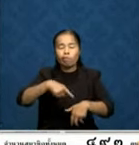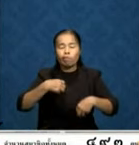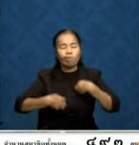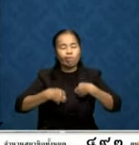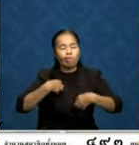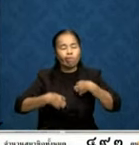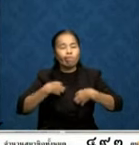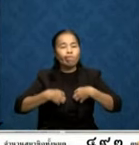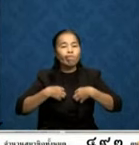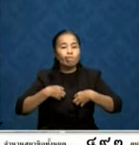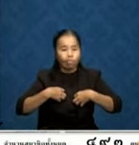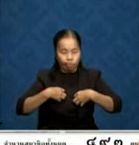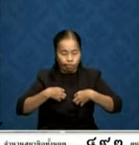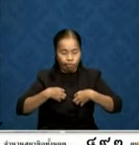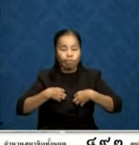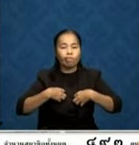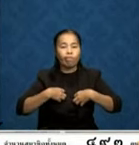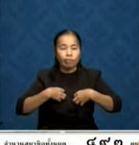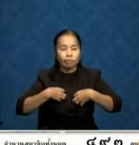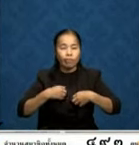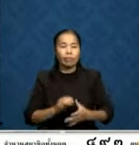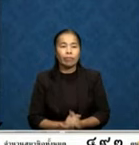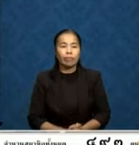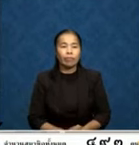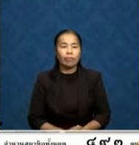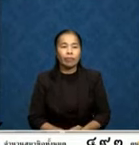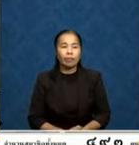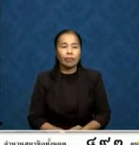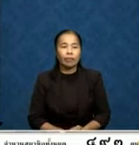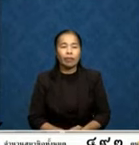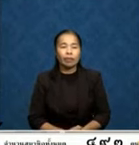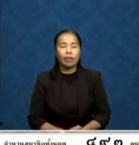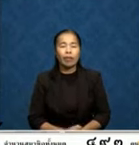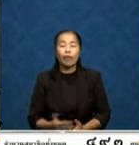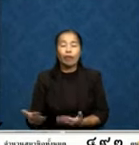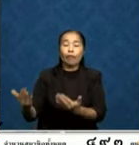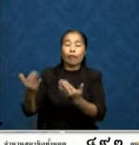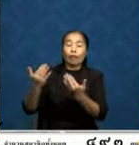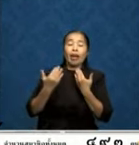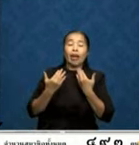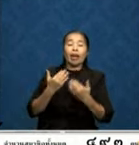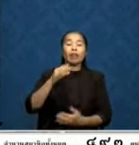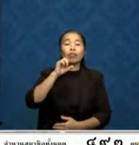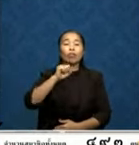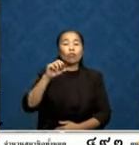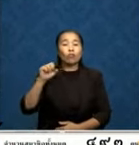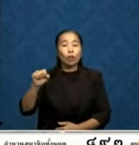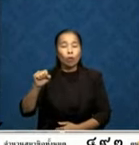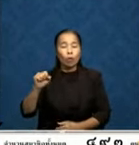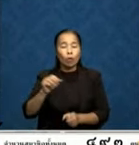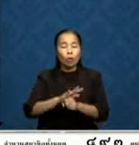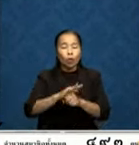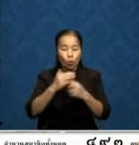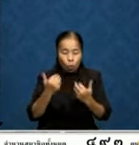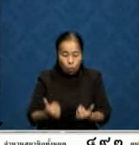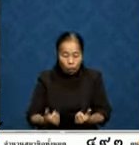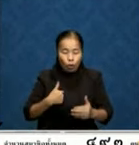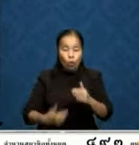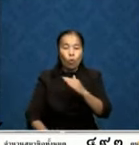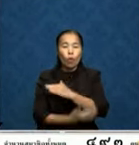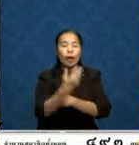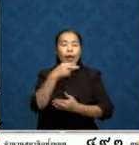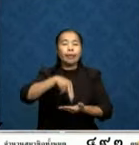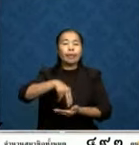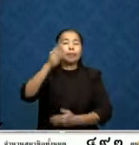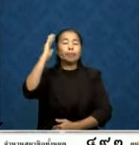ครับก็เลยฝากผ่านผู้แทนวันนี้มีโอกาสนะครับว่าพลังงานจะทำอย่าง